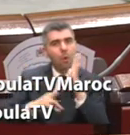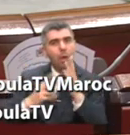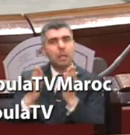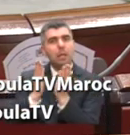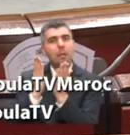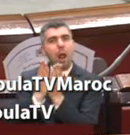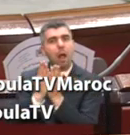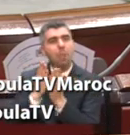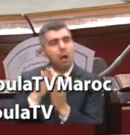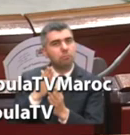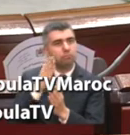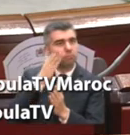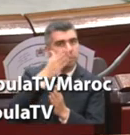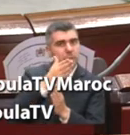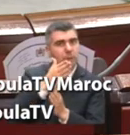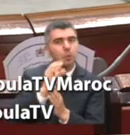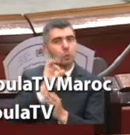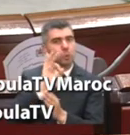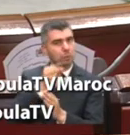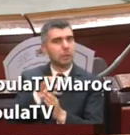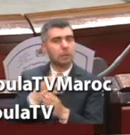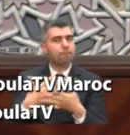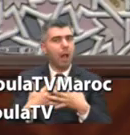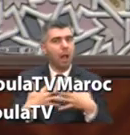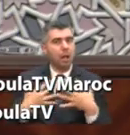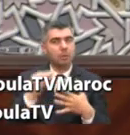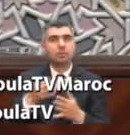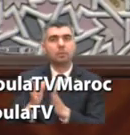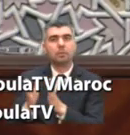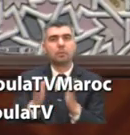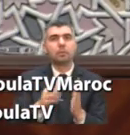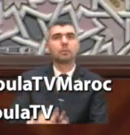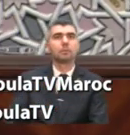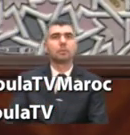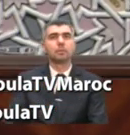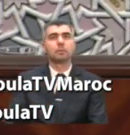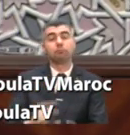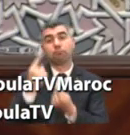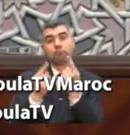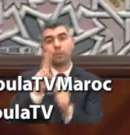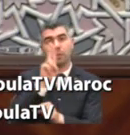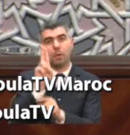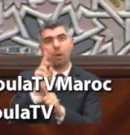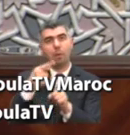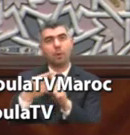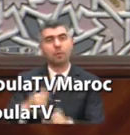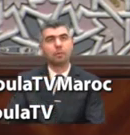اجل التحصيل والعلم. شكرا مره اخرى السيد النائب. شكرا السيد الوزير. هل من تعقيب اضافي؟